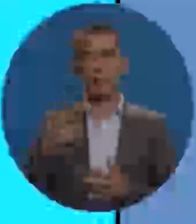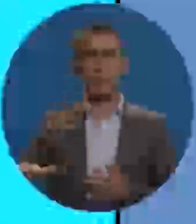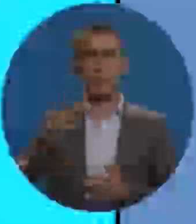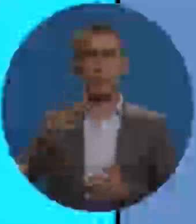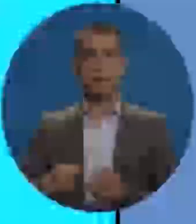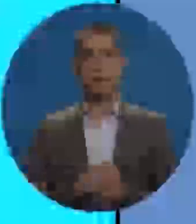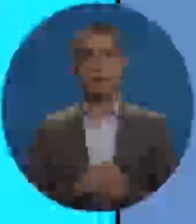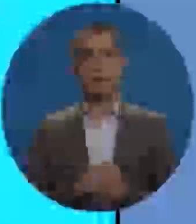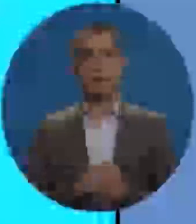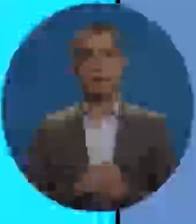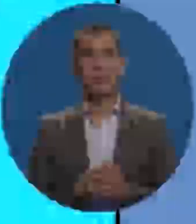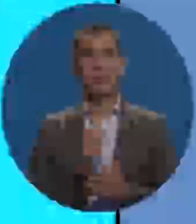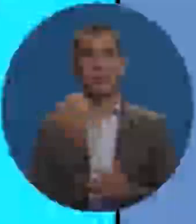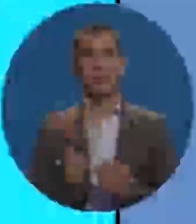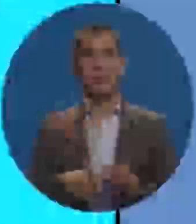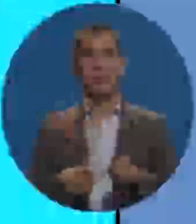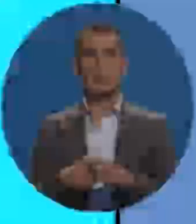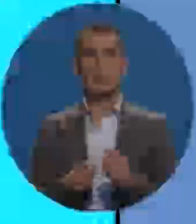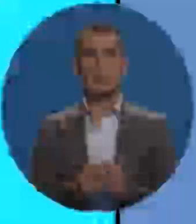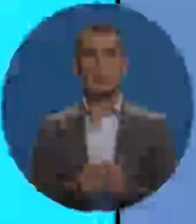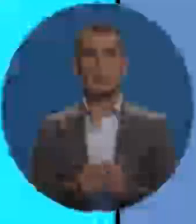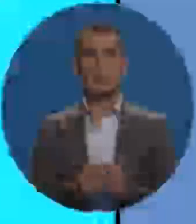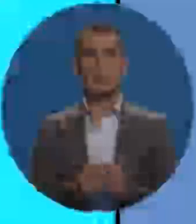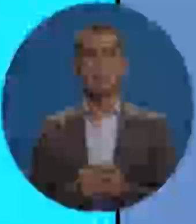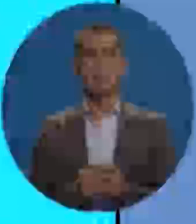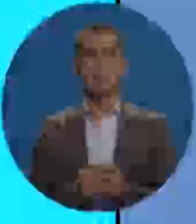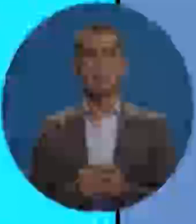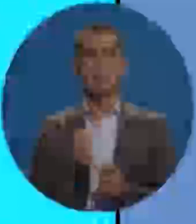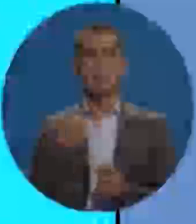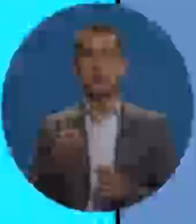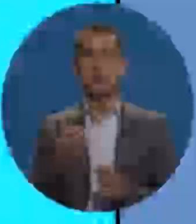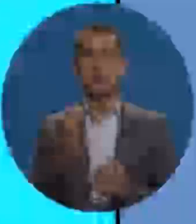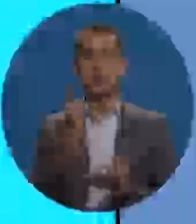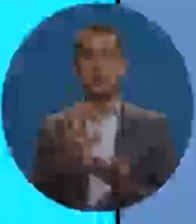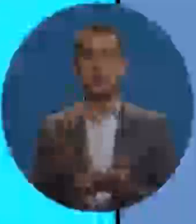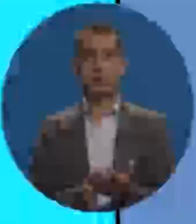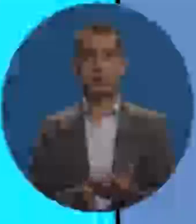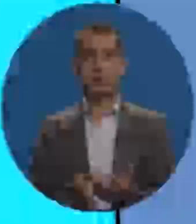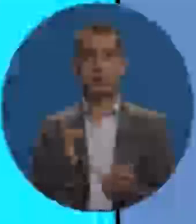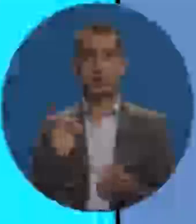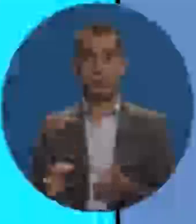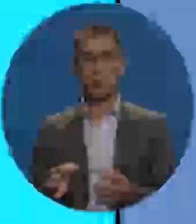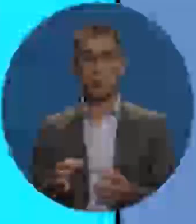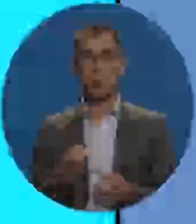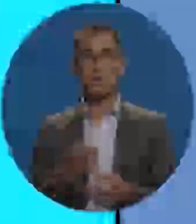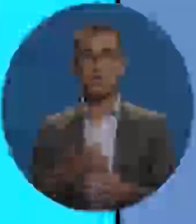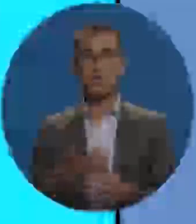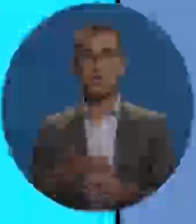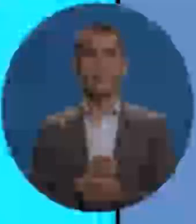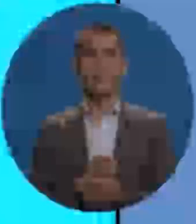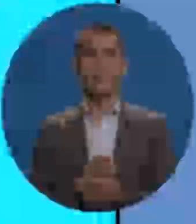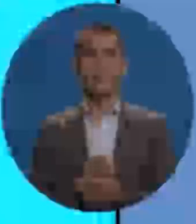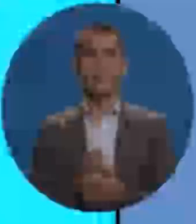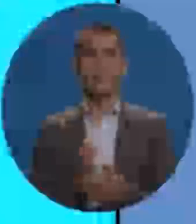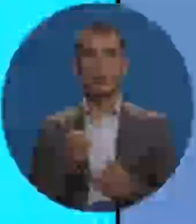балаларым? Сілер менен, сілердің жуапларыңызда ұслайынша орыланды ма?